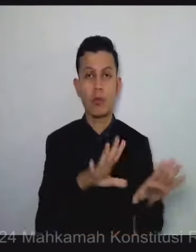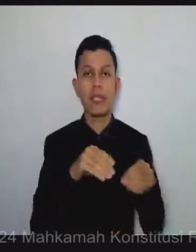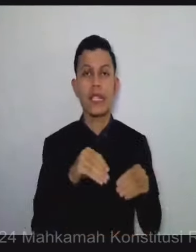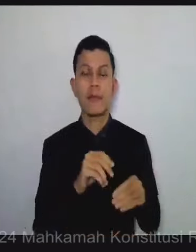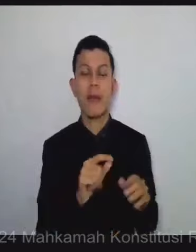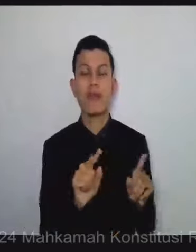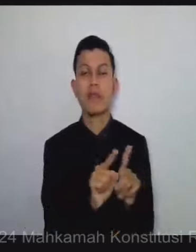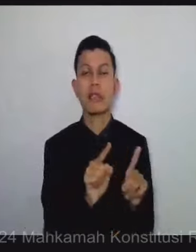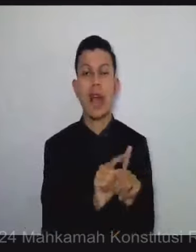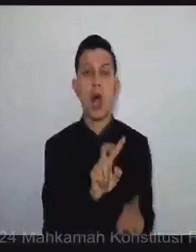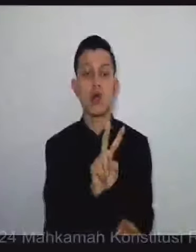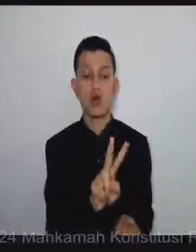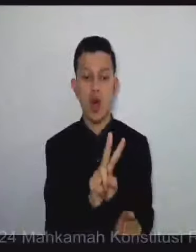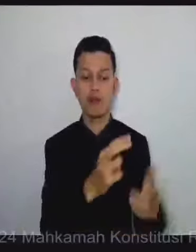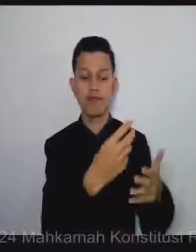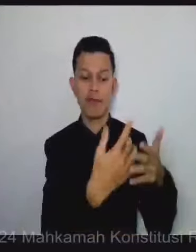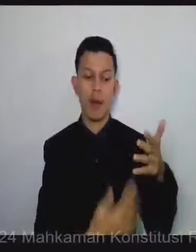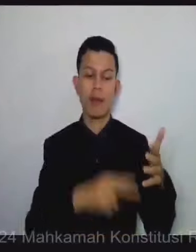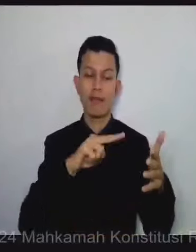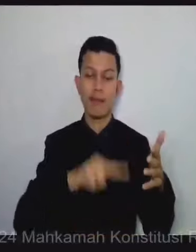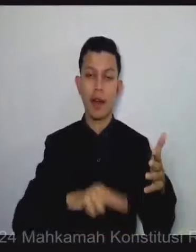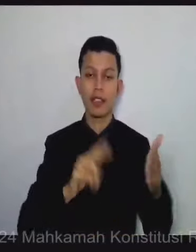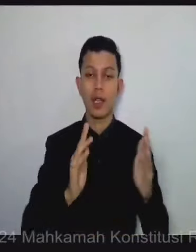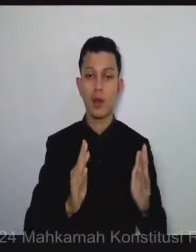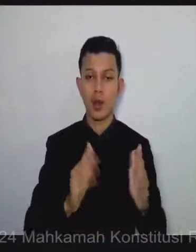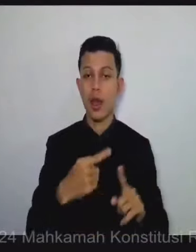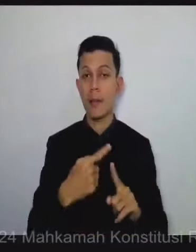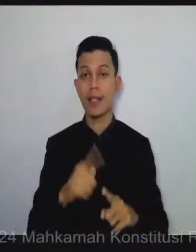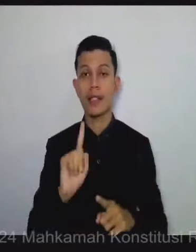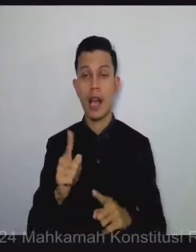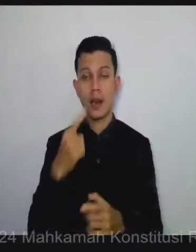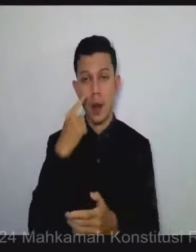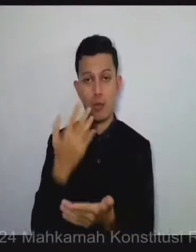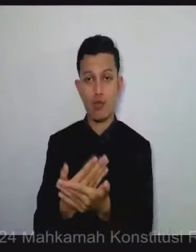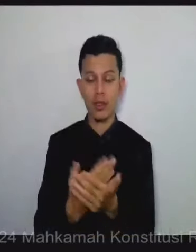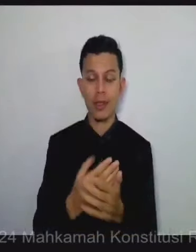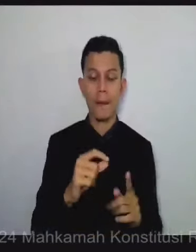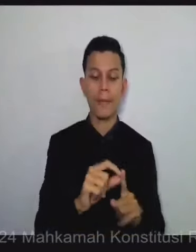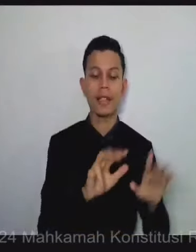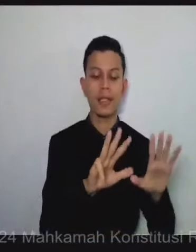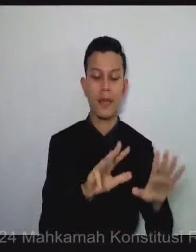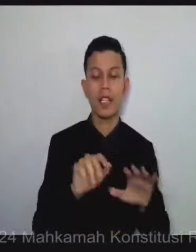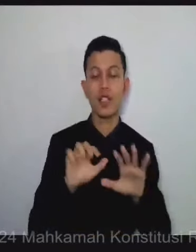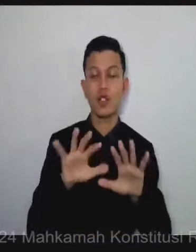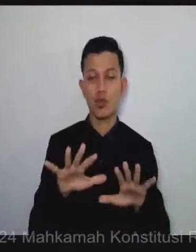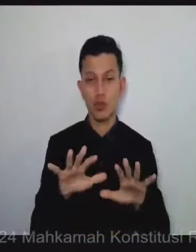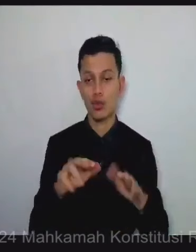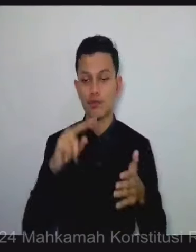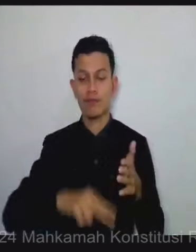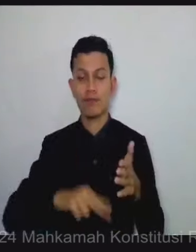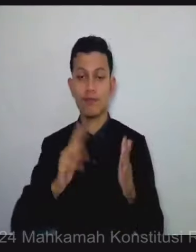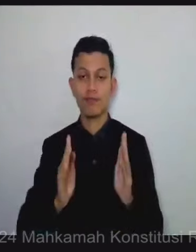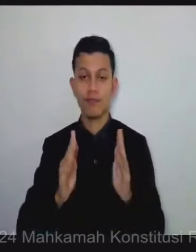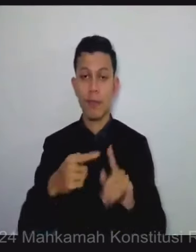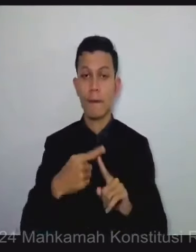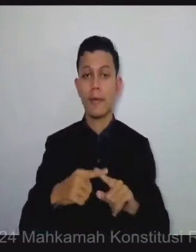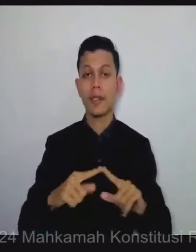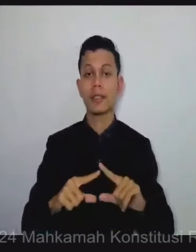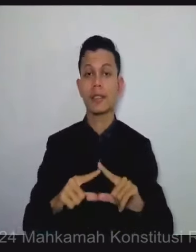dianggap diucapkan serta mengajukan bukti p9 bukti P10 dan seterusnya dianggap diucapkan serta ahli Bambang